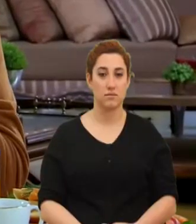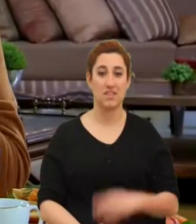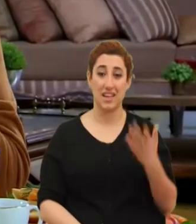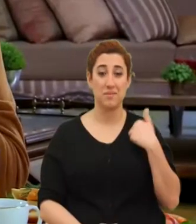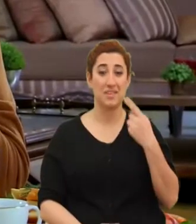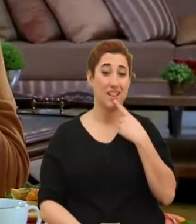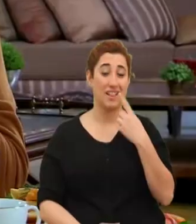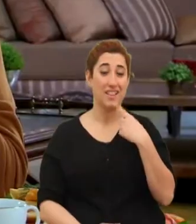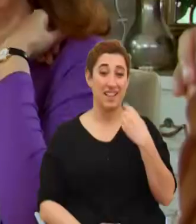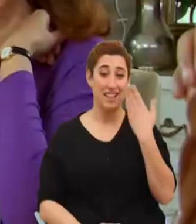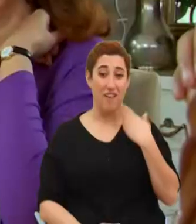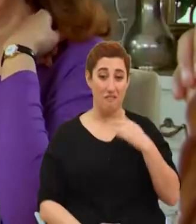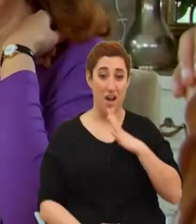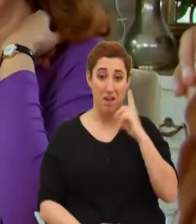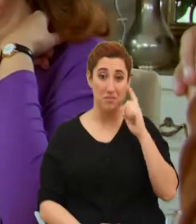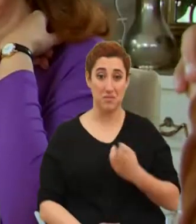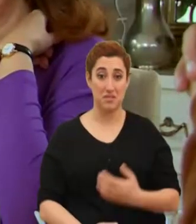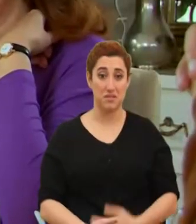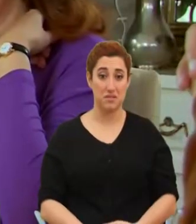Sanki biz de iştah bıraktınız.